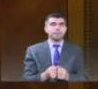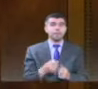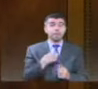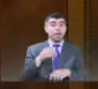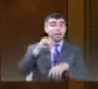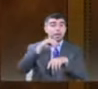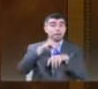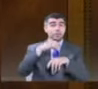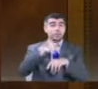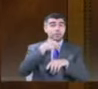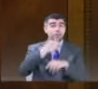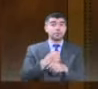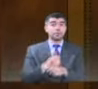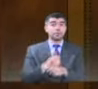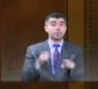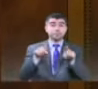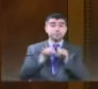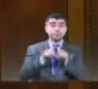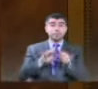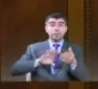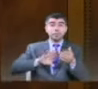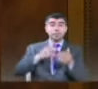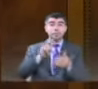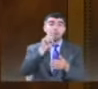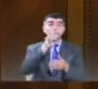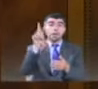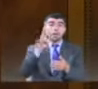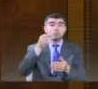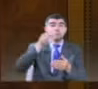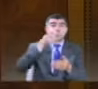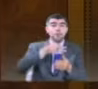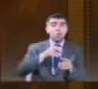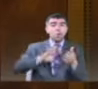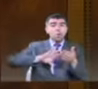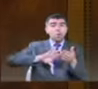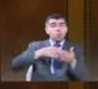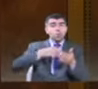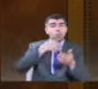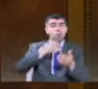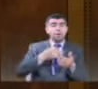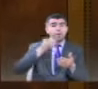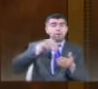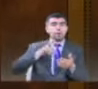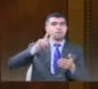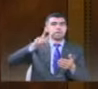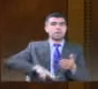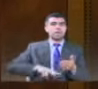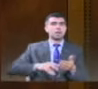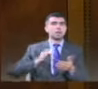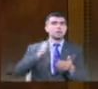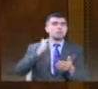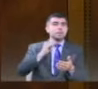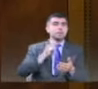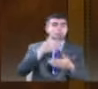وأريد أن أشير هنا إلى أن إطارتي لاسم جلالة الملك أكثر من مرة هو عن جدارة واستحقاق، باعتبار أن